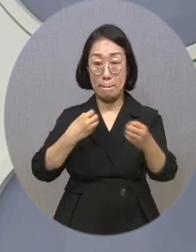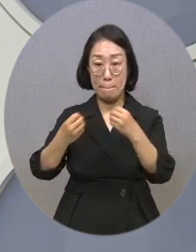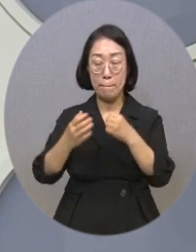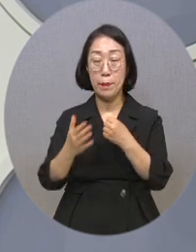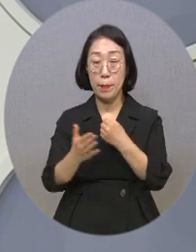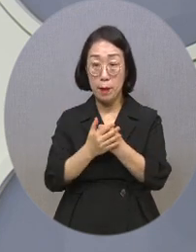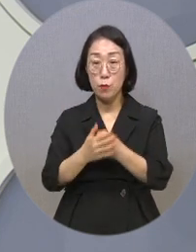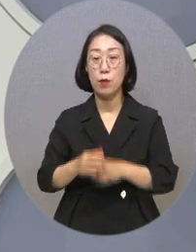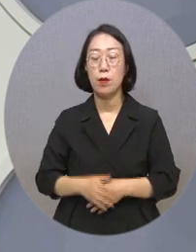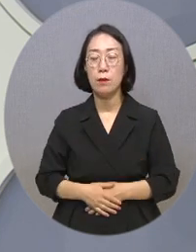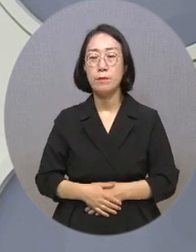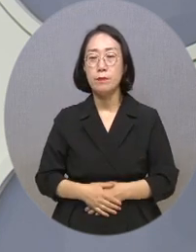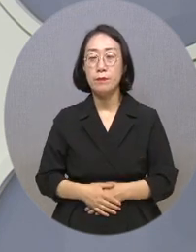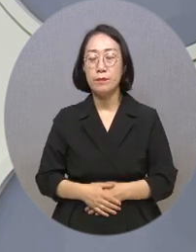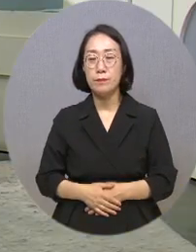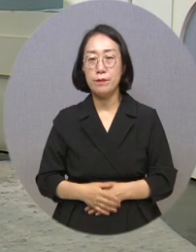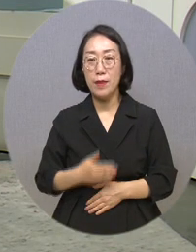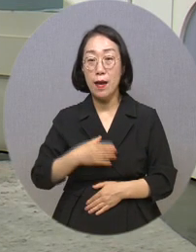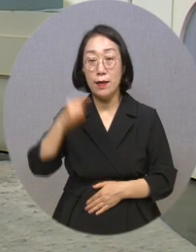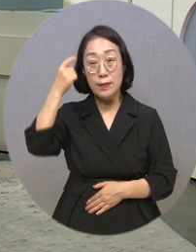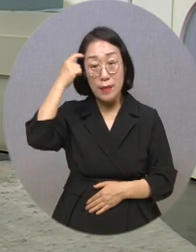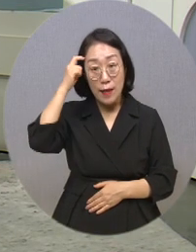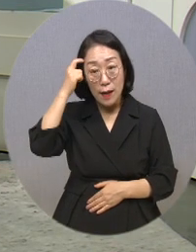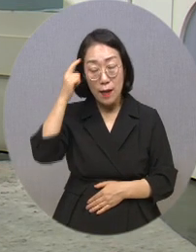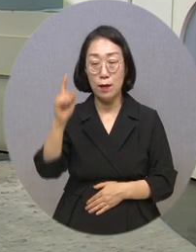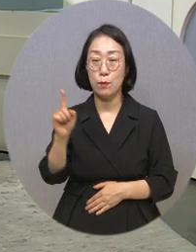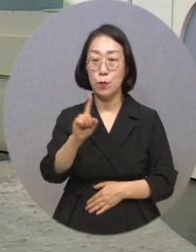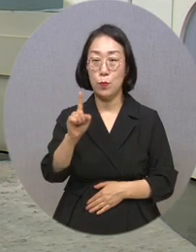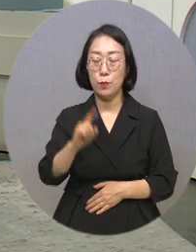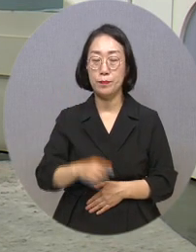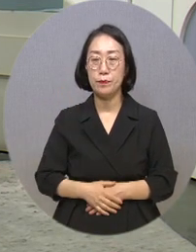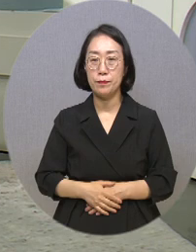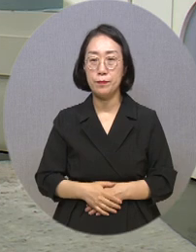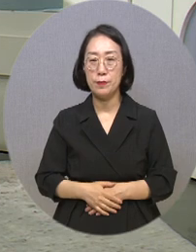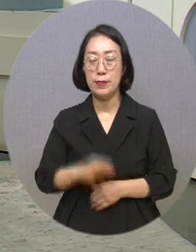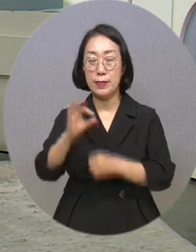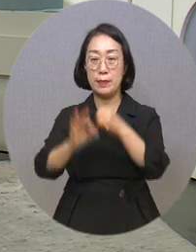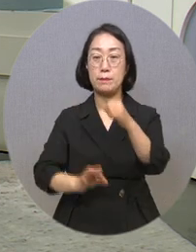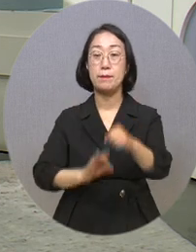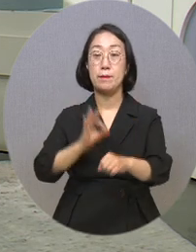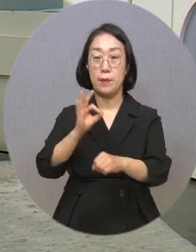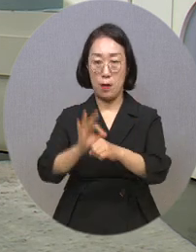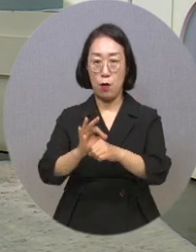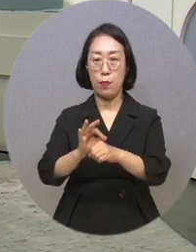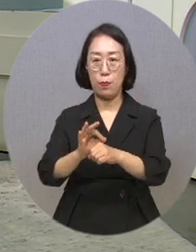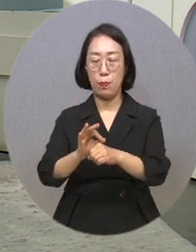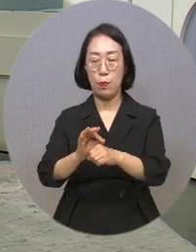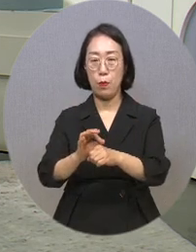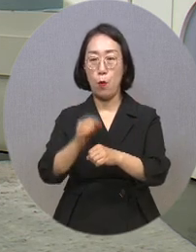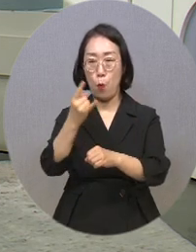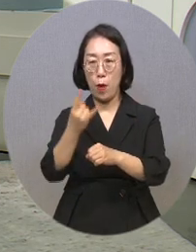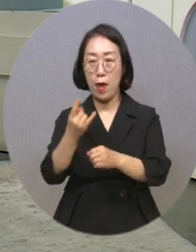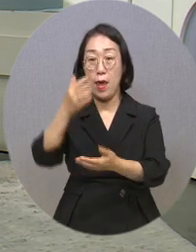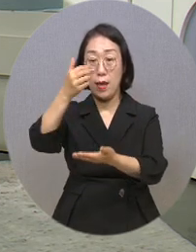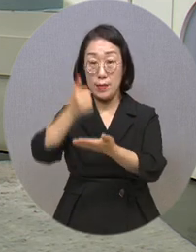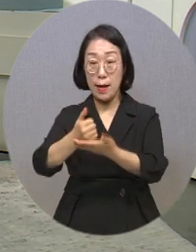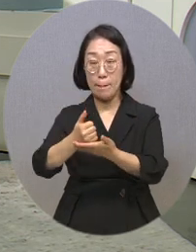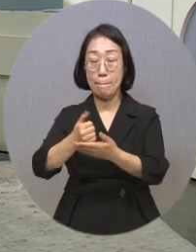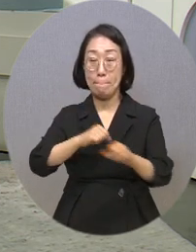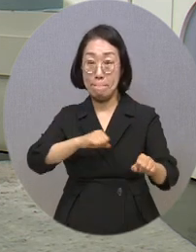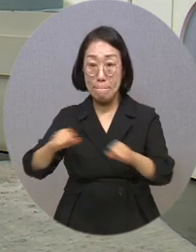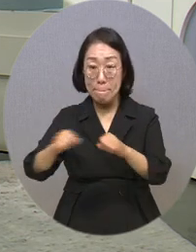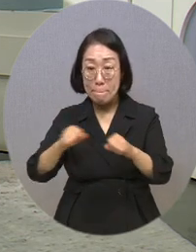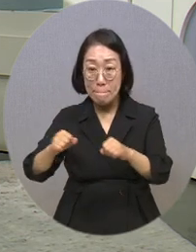그래서 제가 생각했던 거는 달리 저는 10년은 해서 이제 틀을 만들어야 된다고